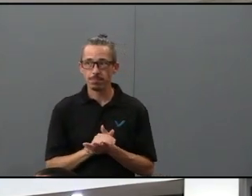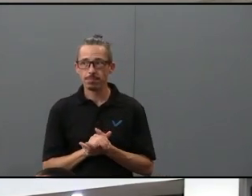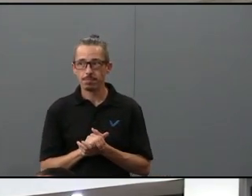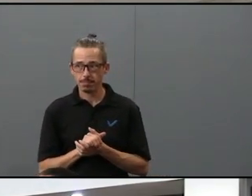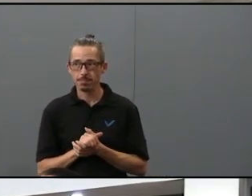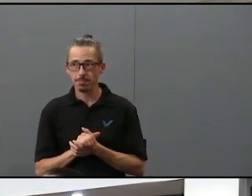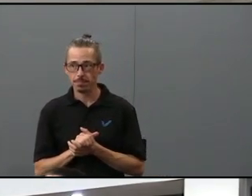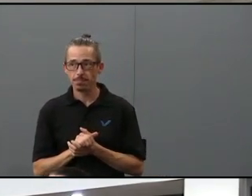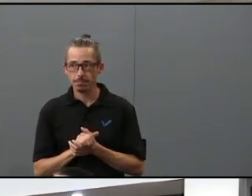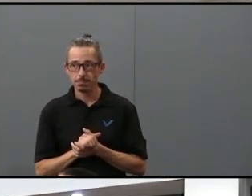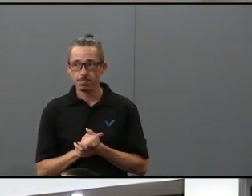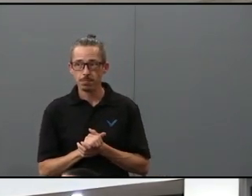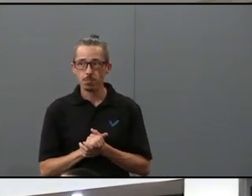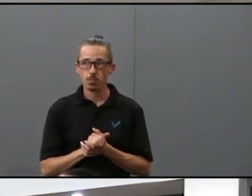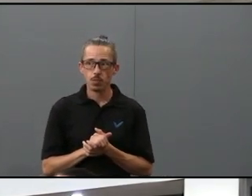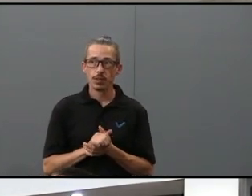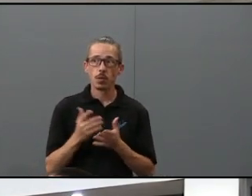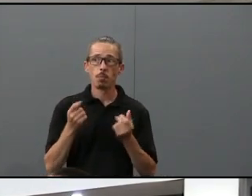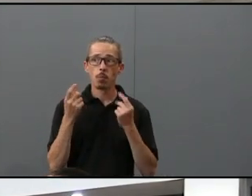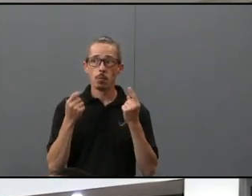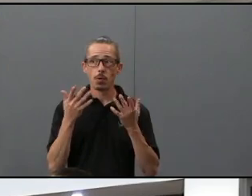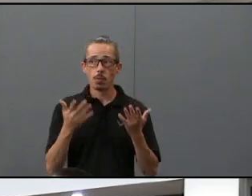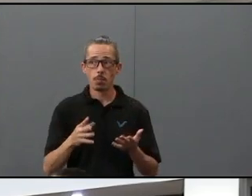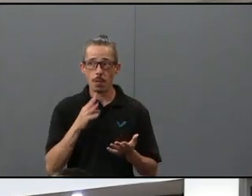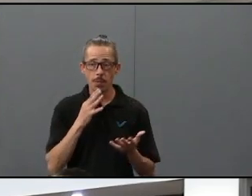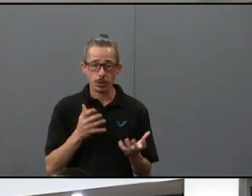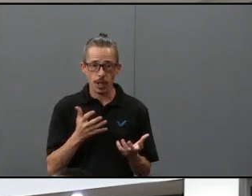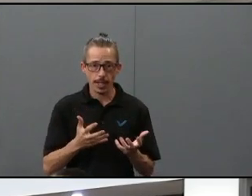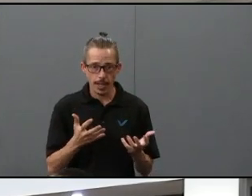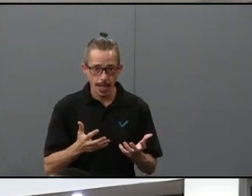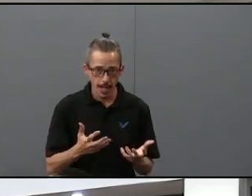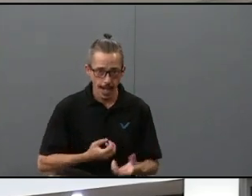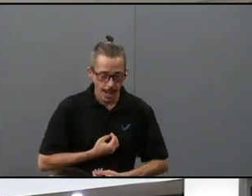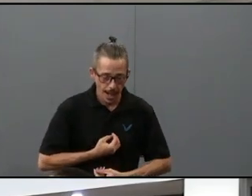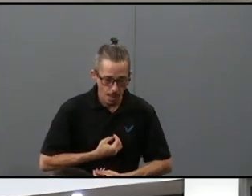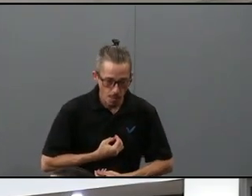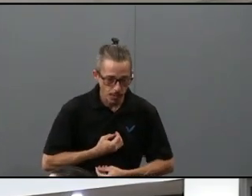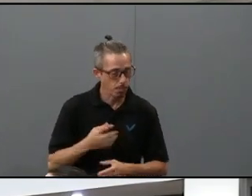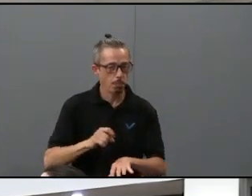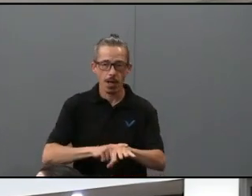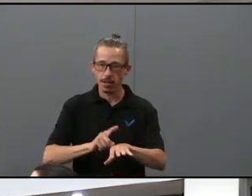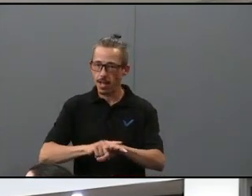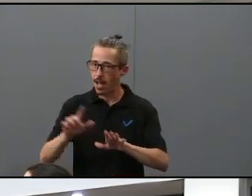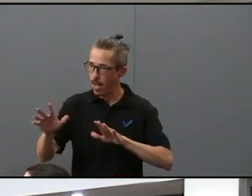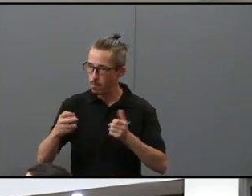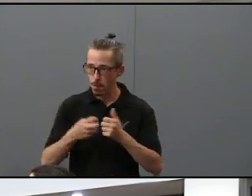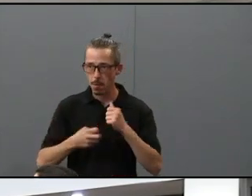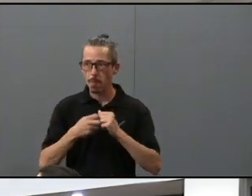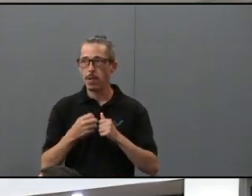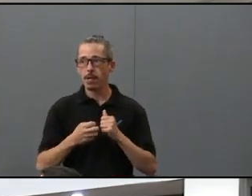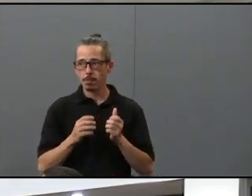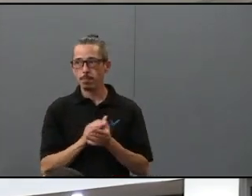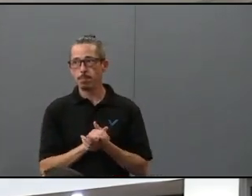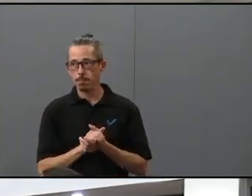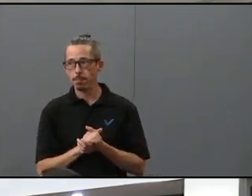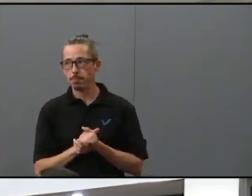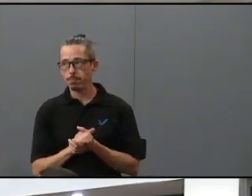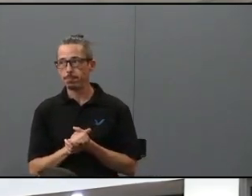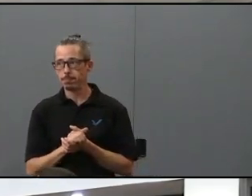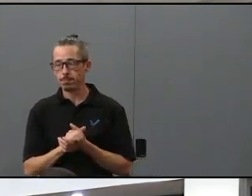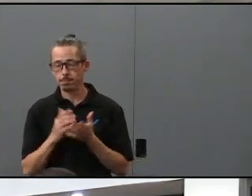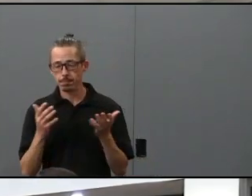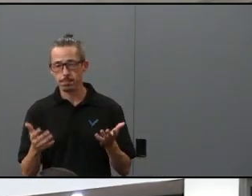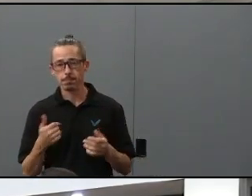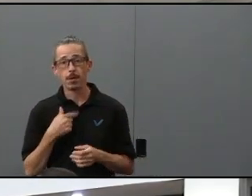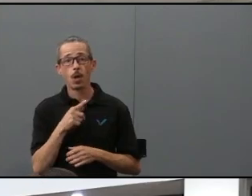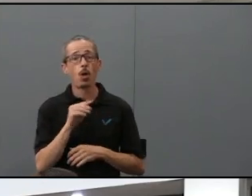merci je veux juste que vous me comprenez je ple trop pas de problème